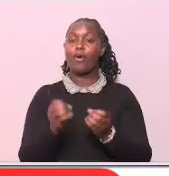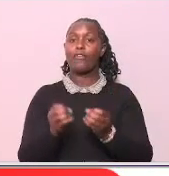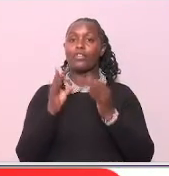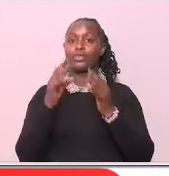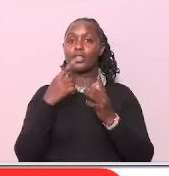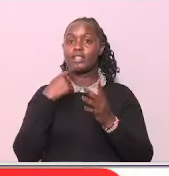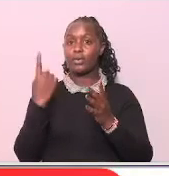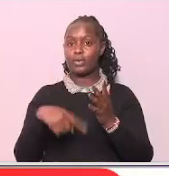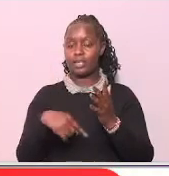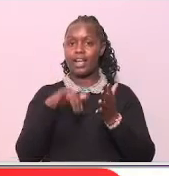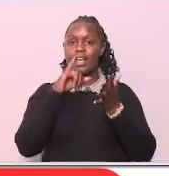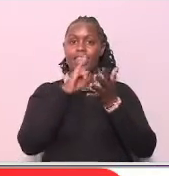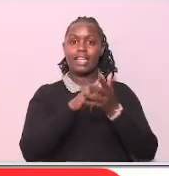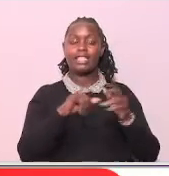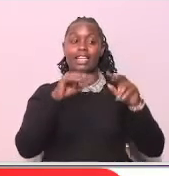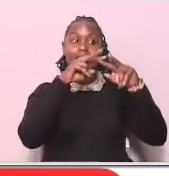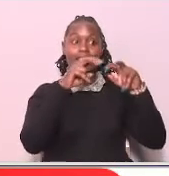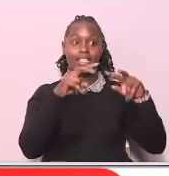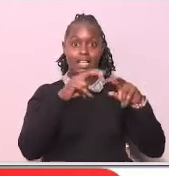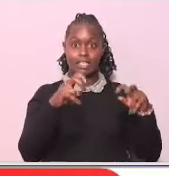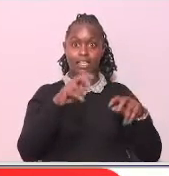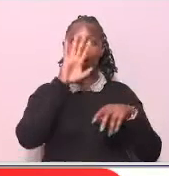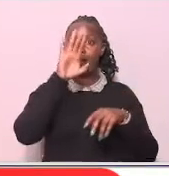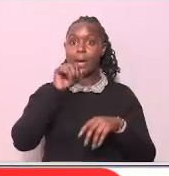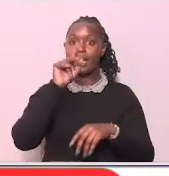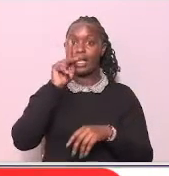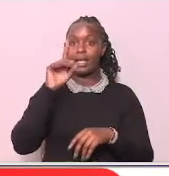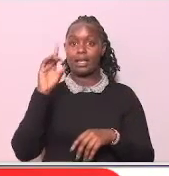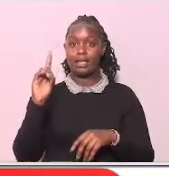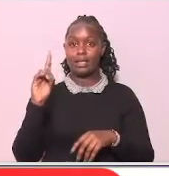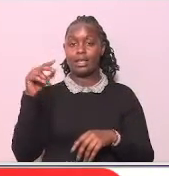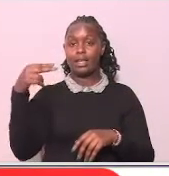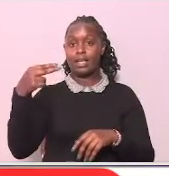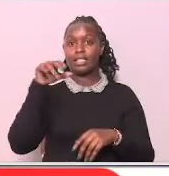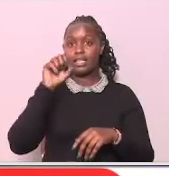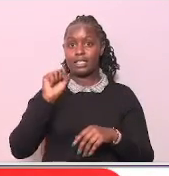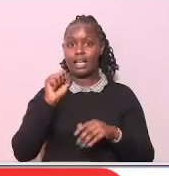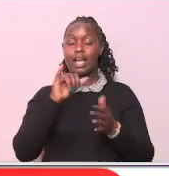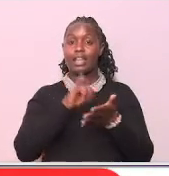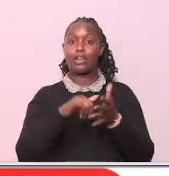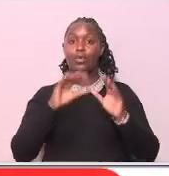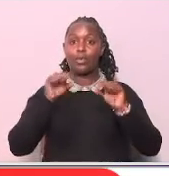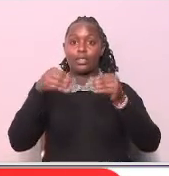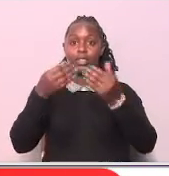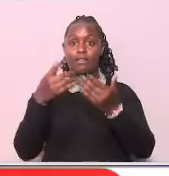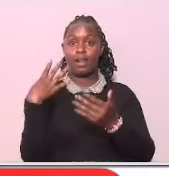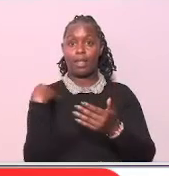wa KDHS uliotolewa hii maajuzi unaonyesha idadi ya watoto